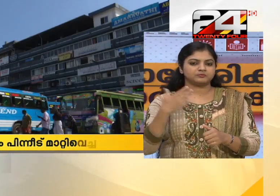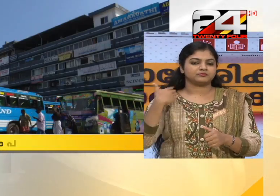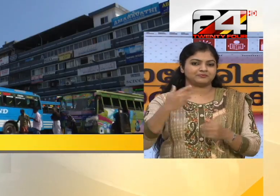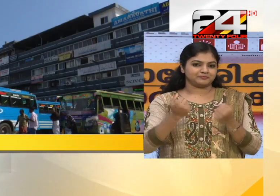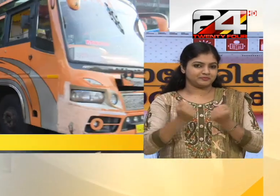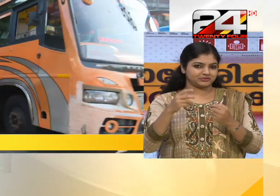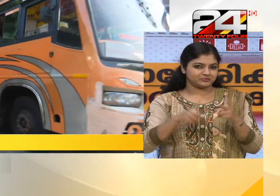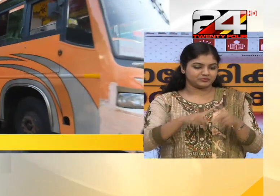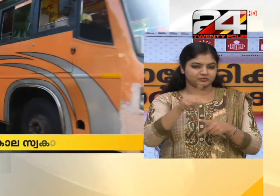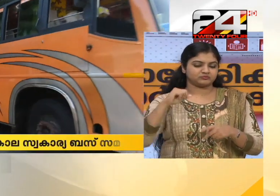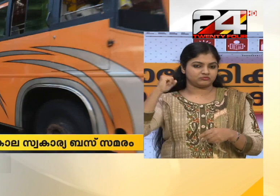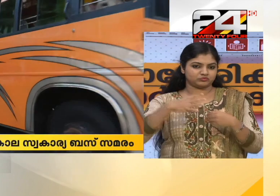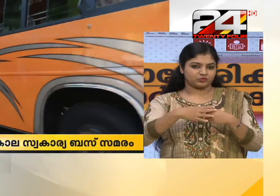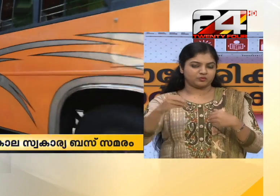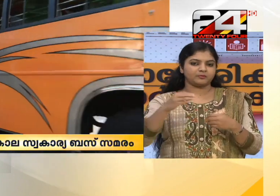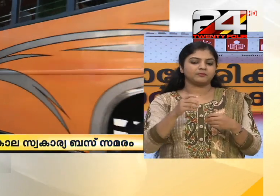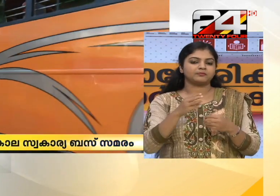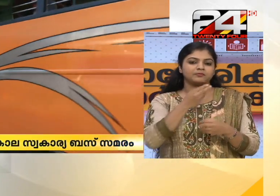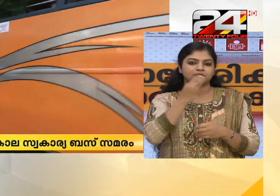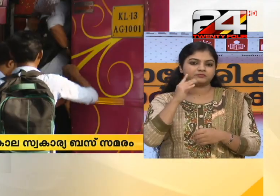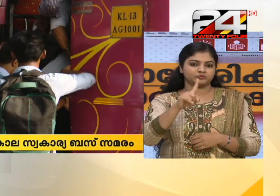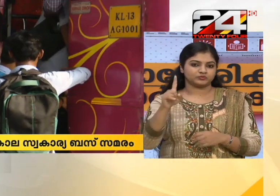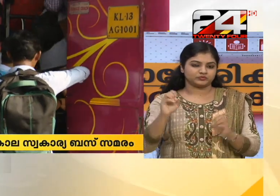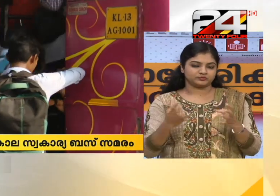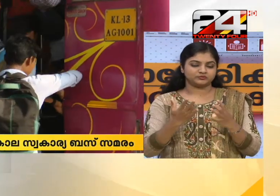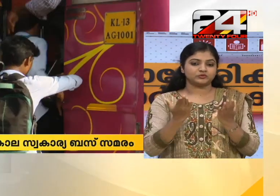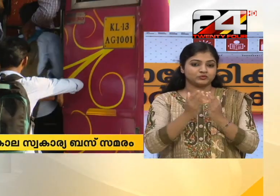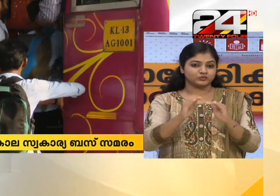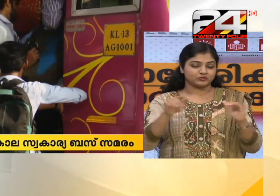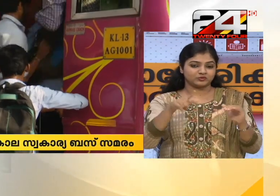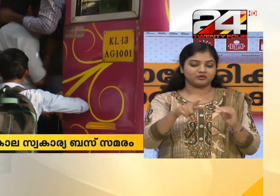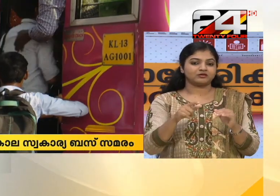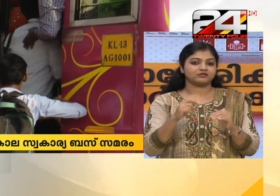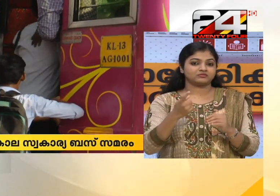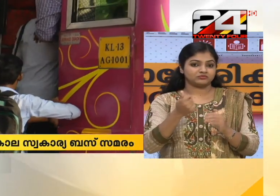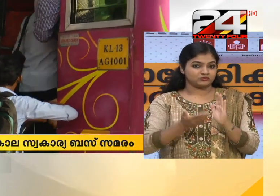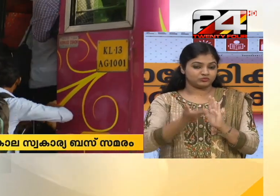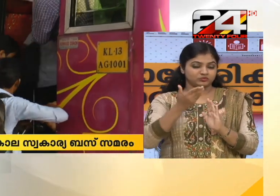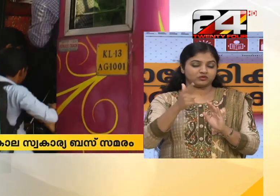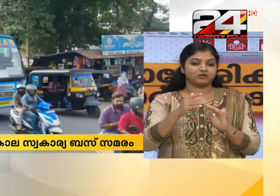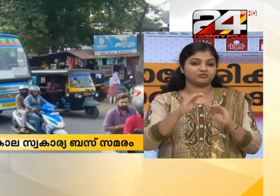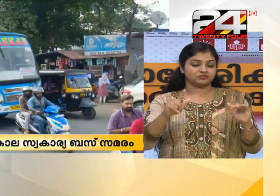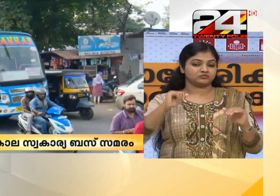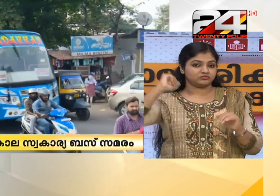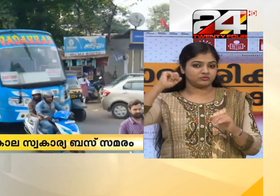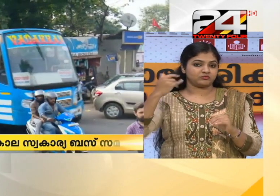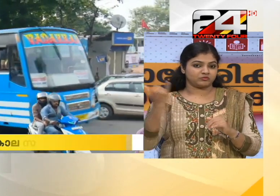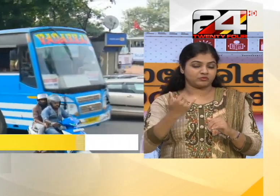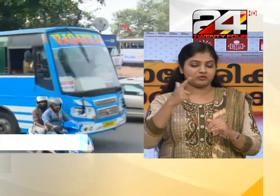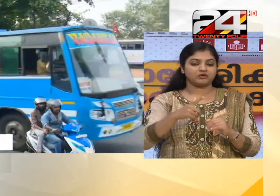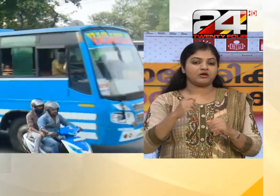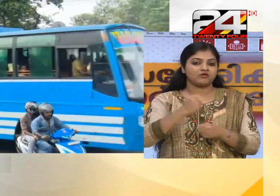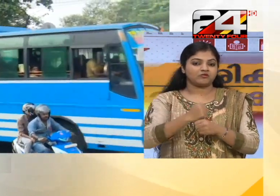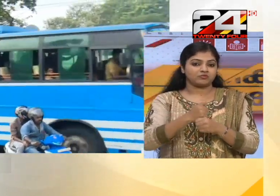March 11 മുതൽ അനിശ്ചിതകാല ബസ് സമരം പ്രഖ്യാപിച്ചിരിക്കുന്നത്. വിദ്യാർത്ഥികളുടെ നിരക്ക് വർദ്ധിപ്പിച്ചാൽ വിദ്യാർത്ഥി പ്രസ്ഥാനങ്ങളുടെ കടുത്ത പ്രതിഷേധം നേരിടേണ്ടി വരുമെന്നതാണ് സർക്കാരിനെ